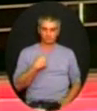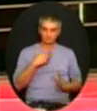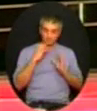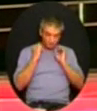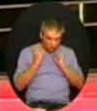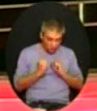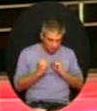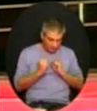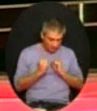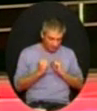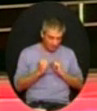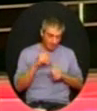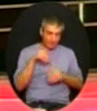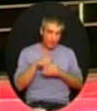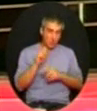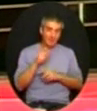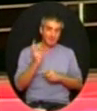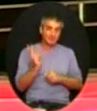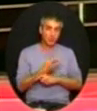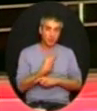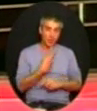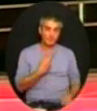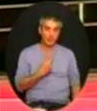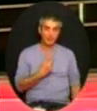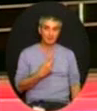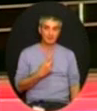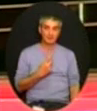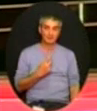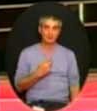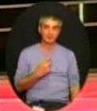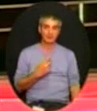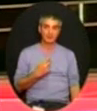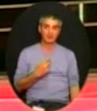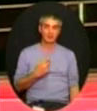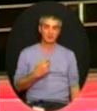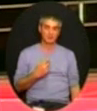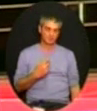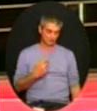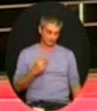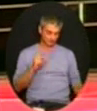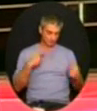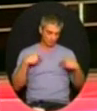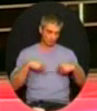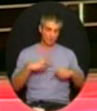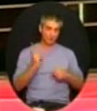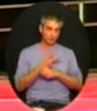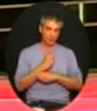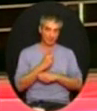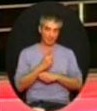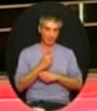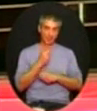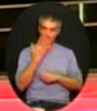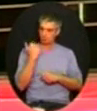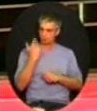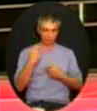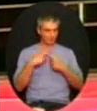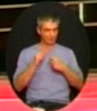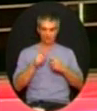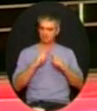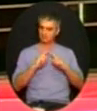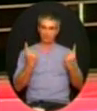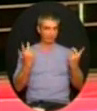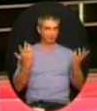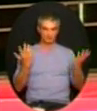משוכנעת שבכנסת נורמלית, עם יור מפלגה תקין וסביר, הם היו ח"כים